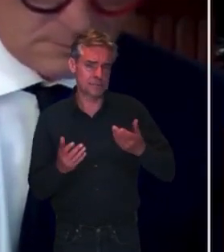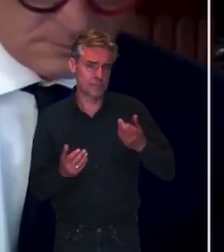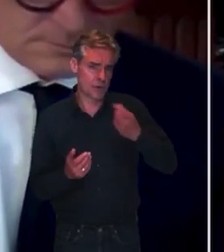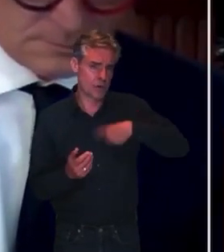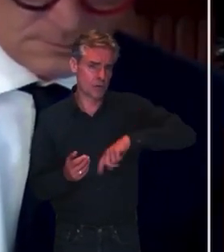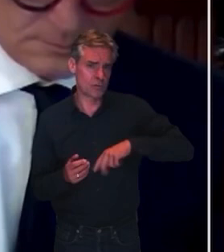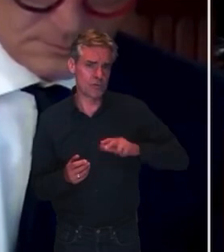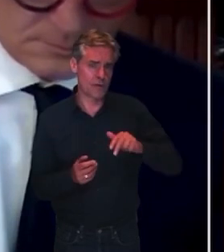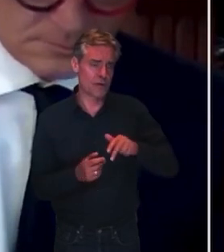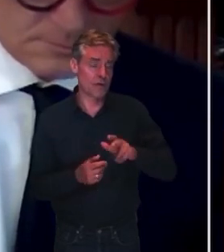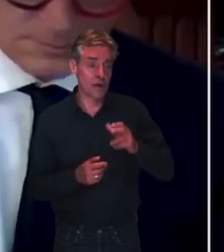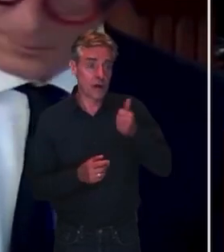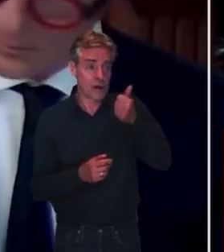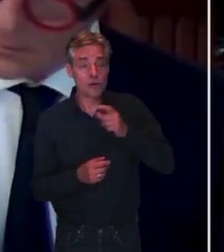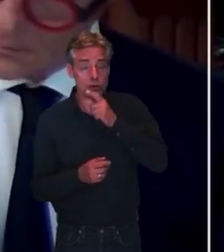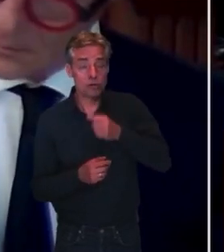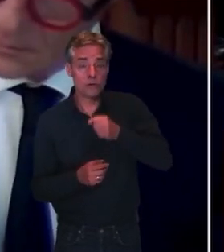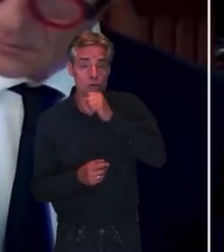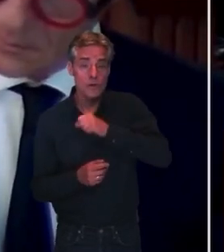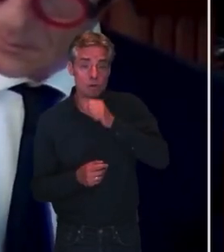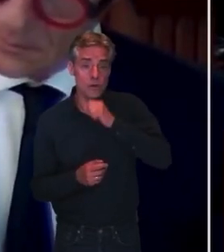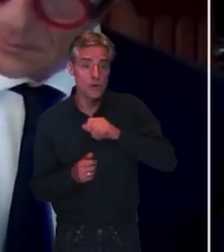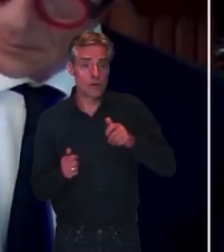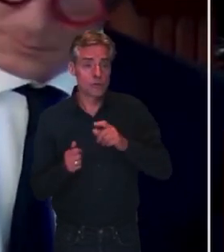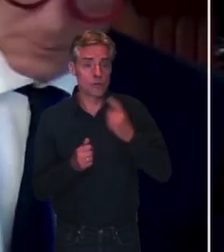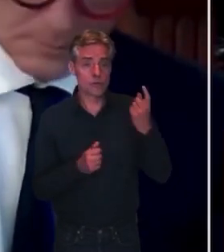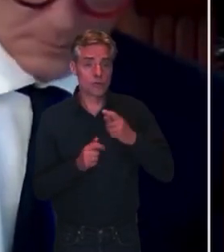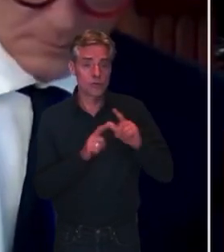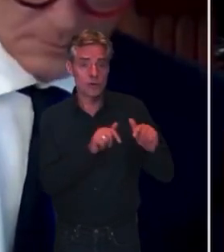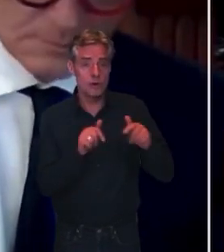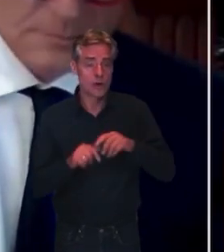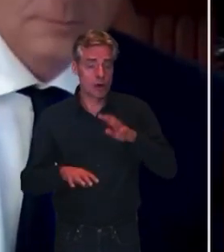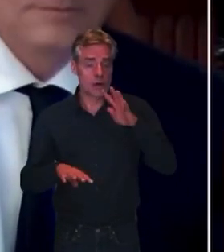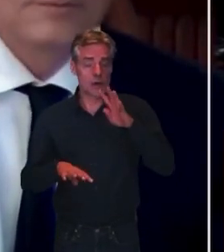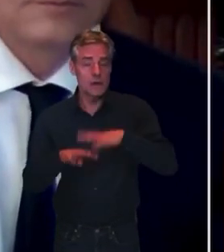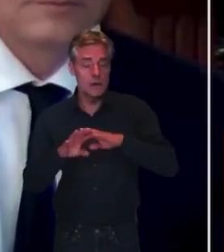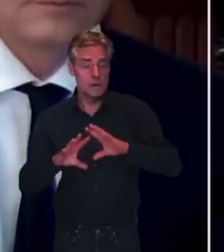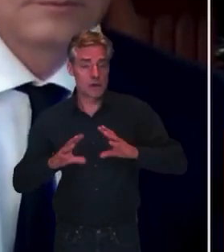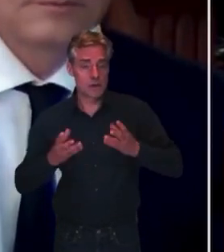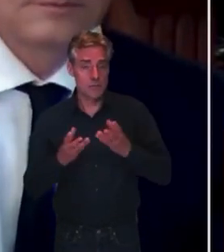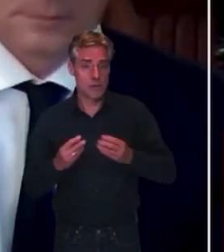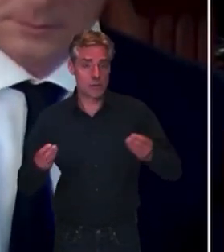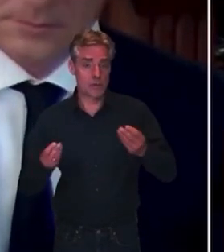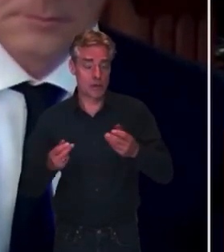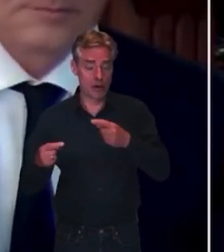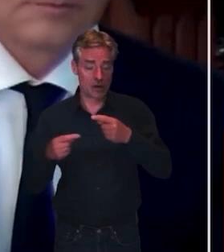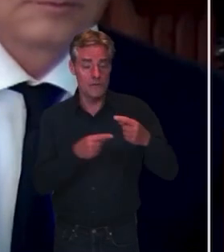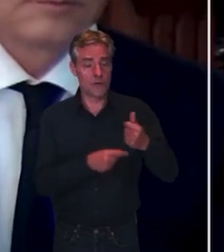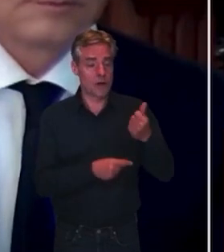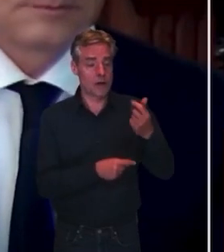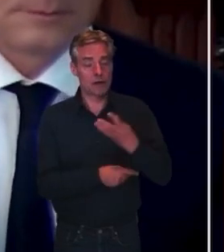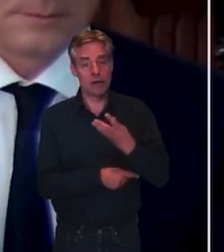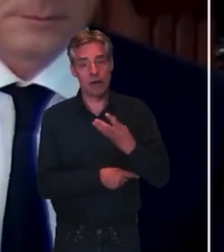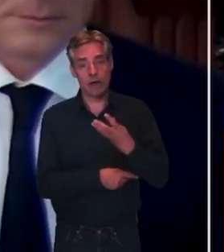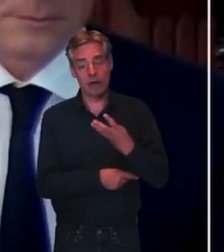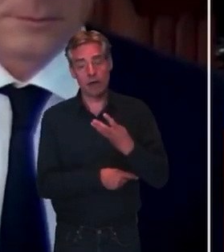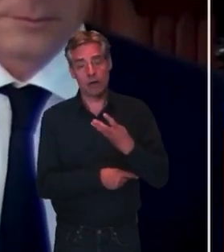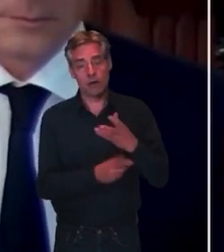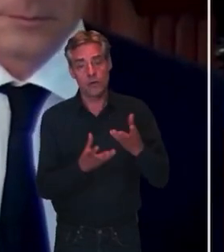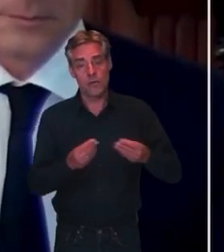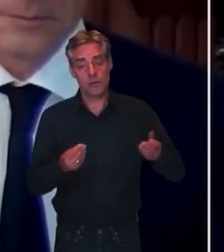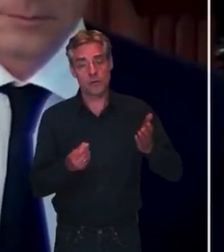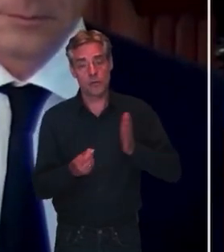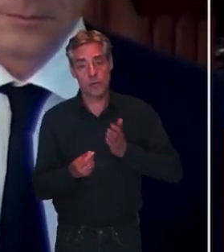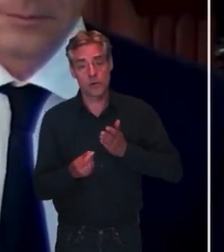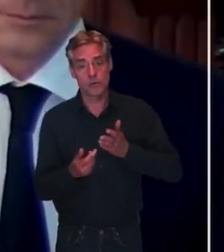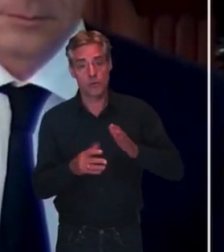tous seniors, nous aurons tous des seniors avec nous. Les quartiers populaires représentent 1/4 de la population et la